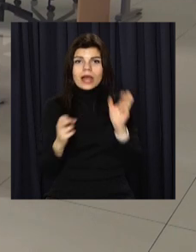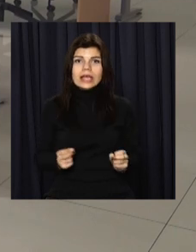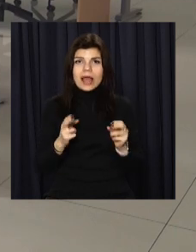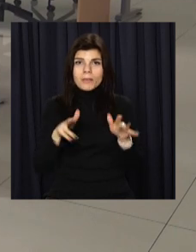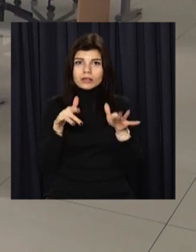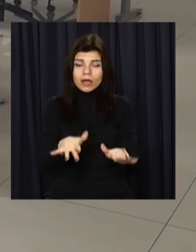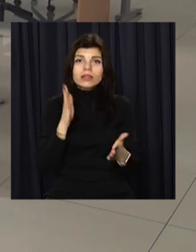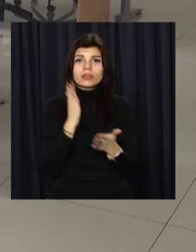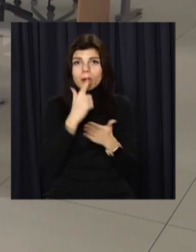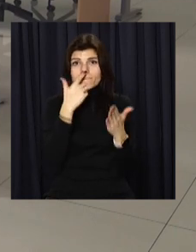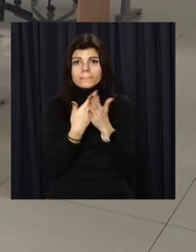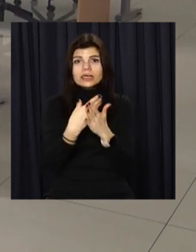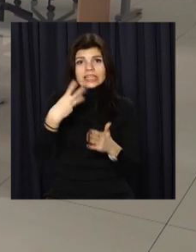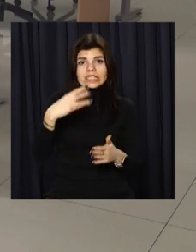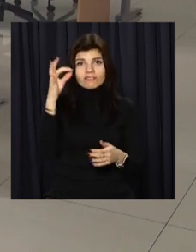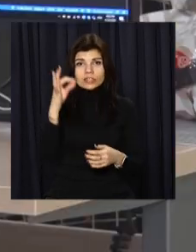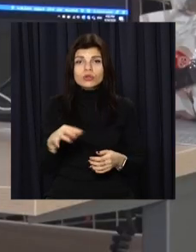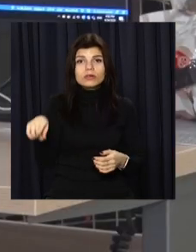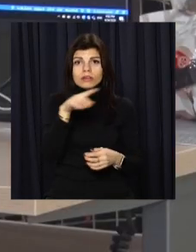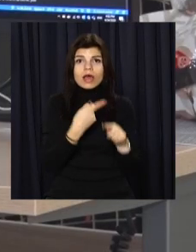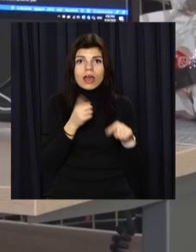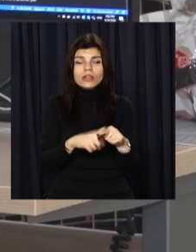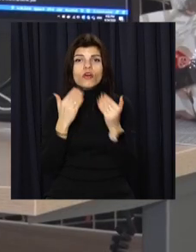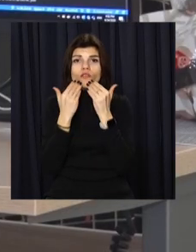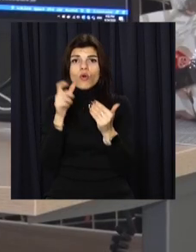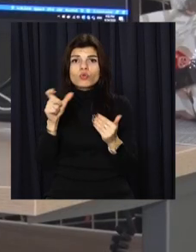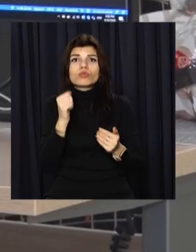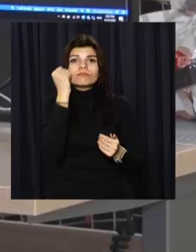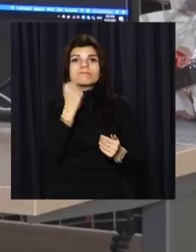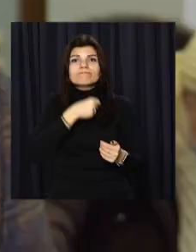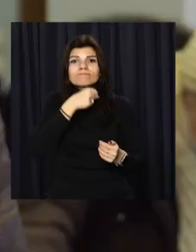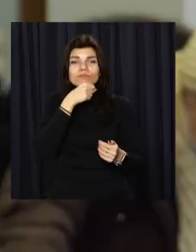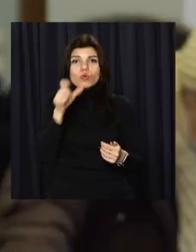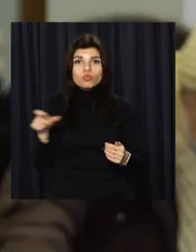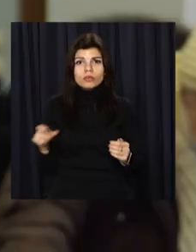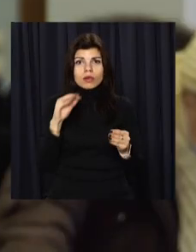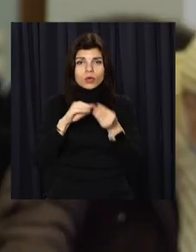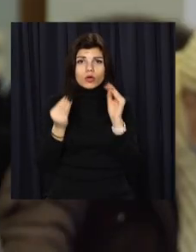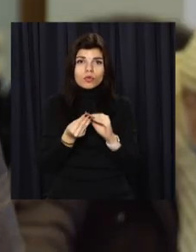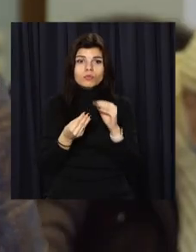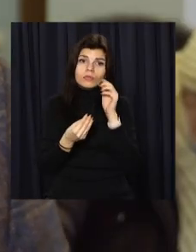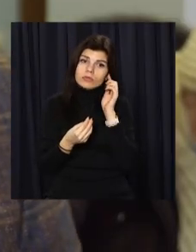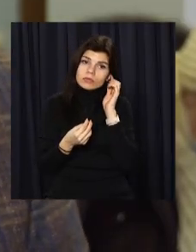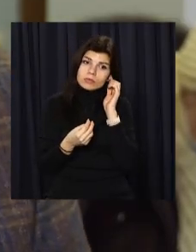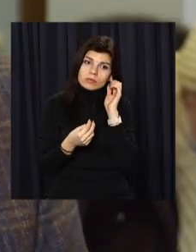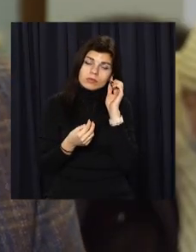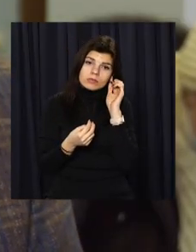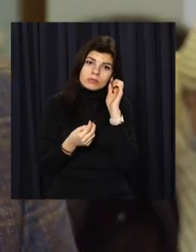кримінальних проваджень. Приблизно 30% з них – це звернення людей похилого віку. Заведіть віртуальну